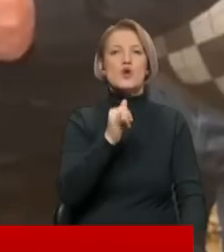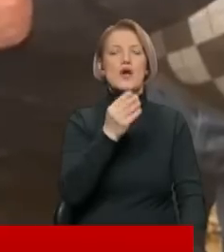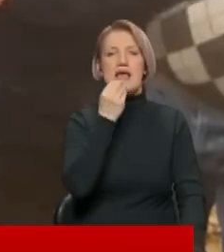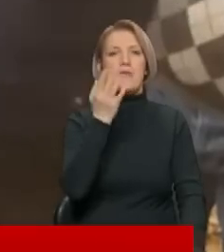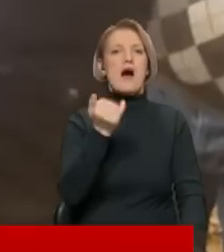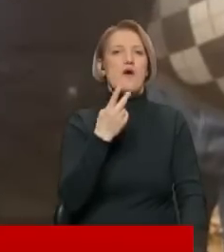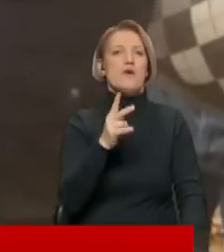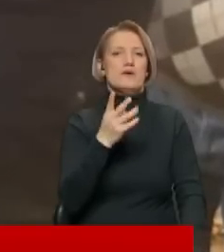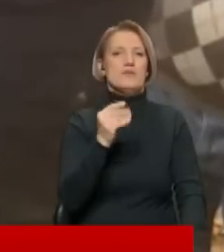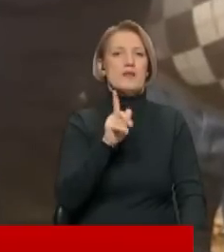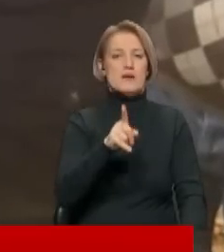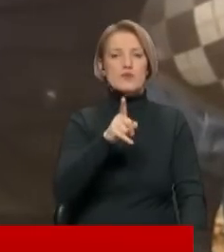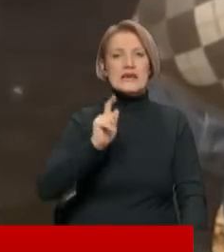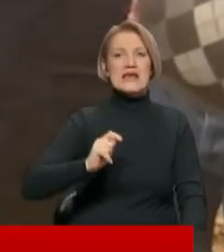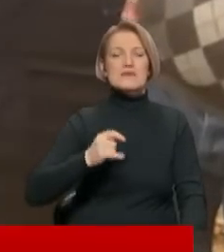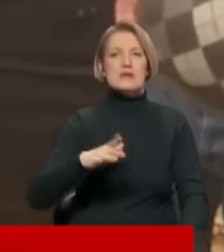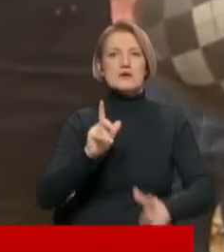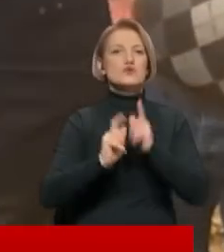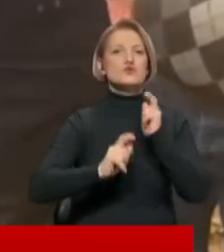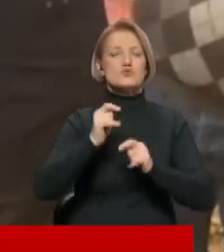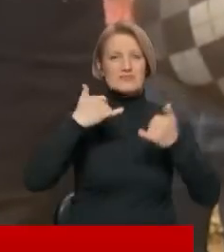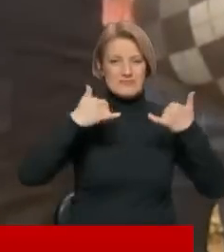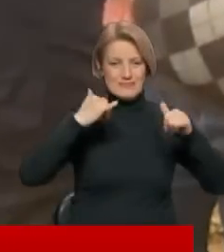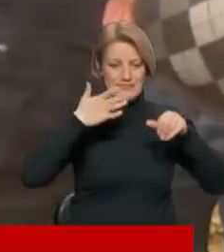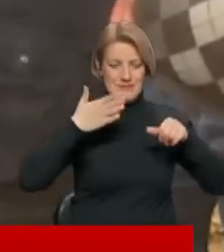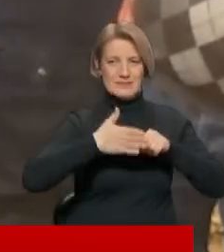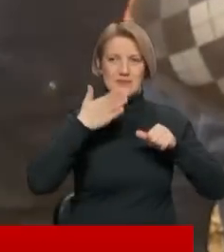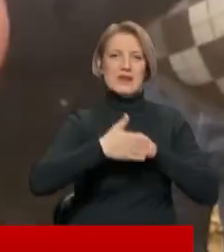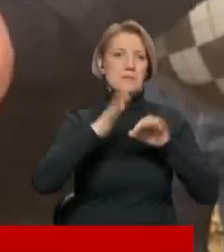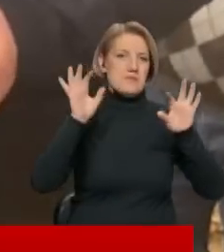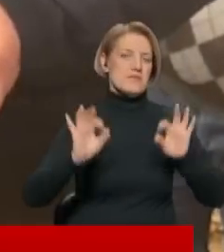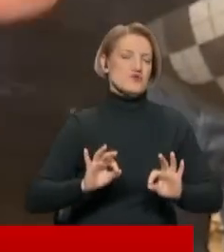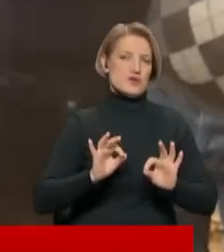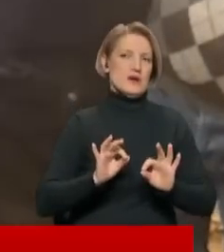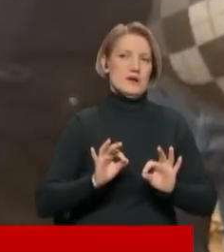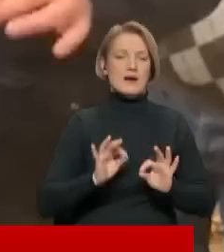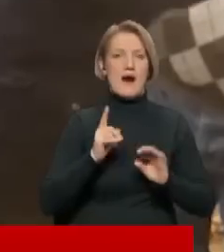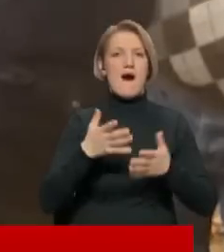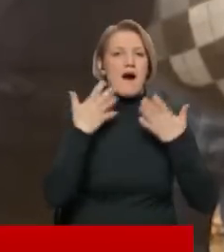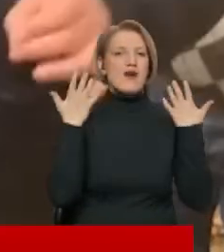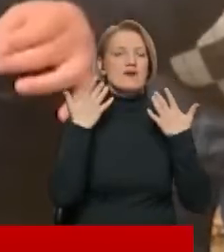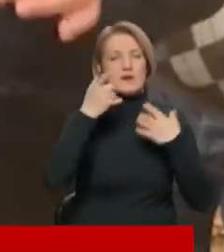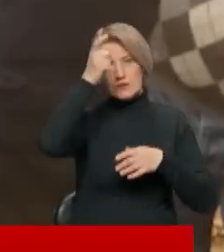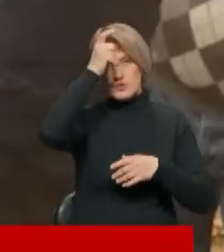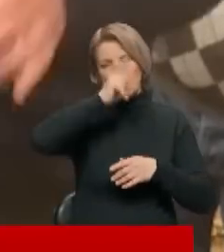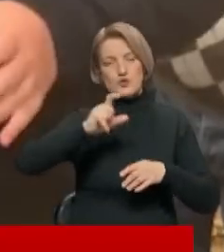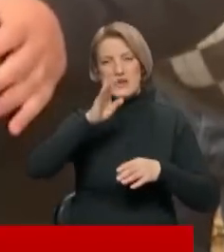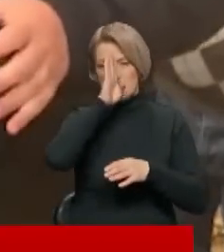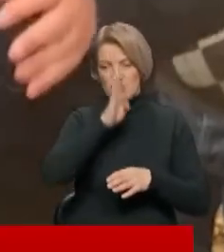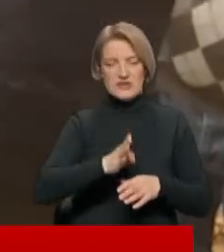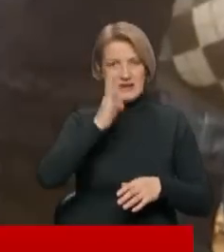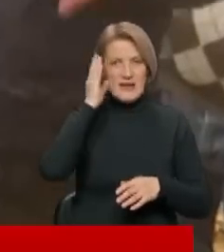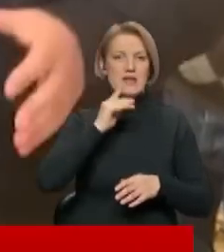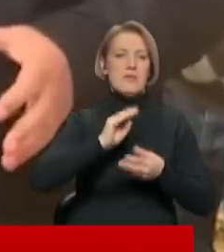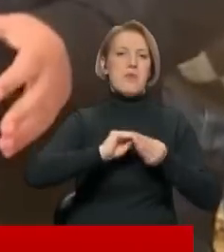alınabilmeli Eğer bu sağlammazsa sürtüneklerinden sonra güveler de kesime gidiyor hayvancılık Türkiye'de ciddi